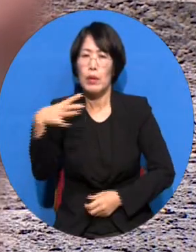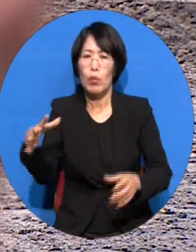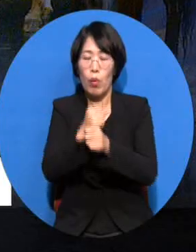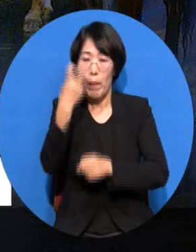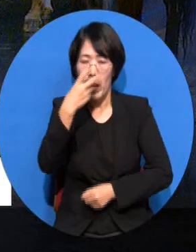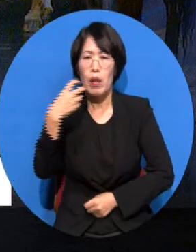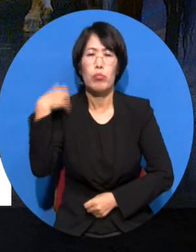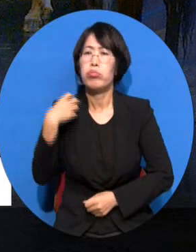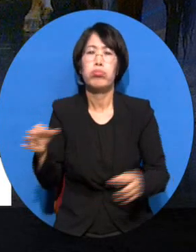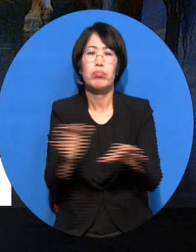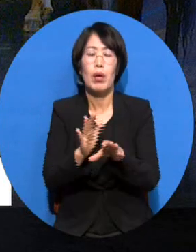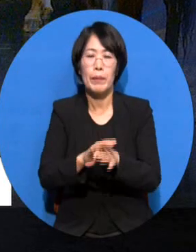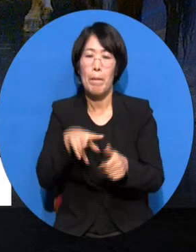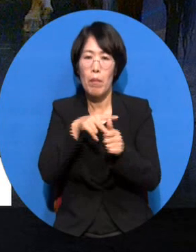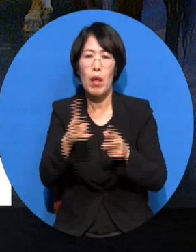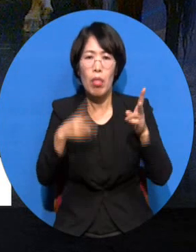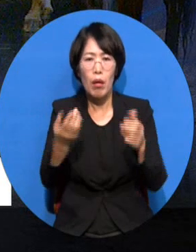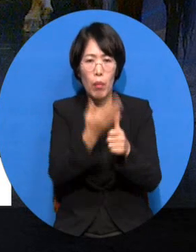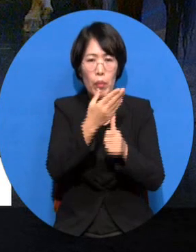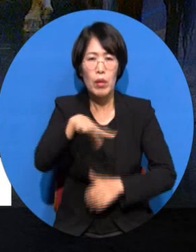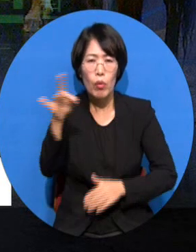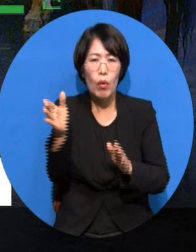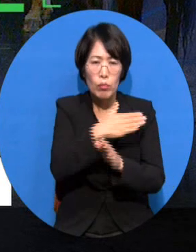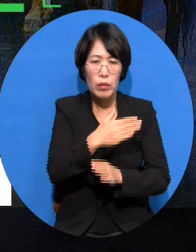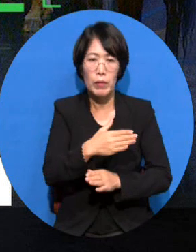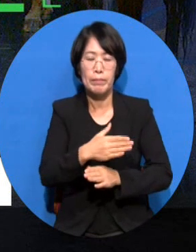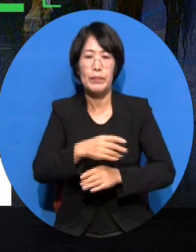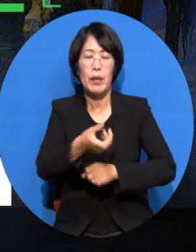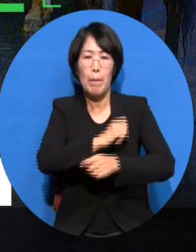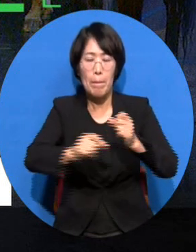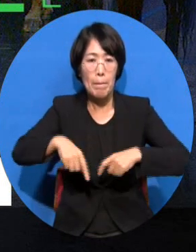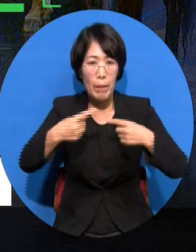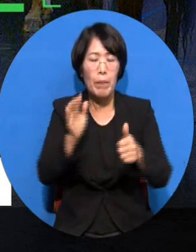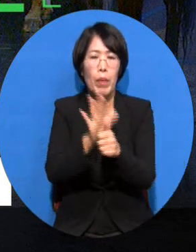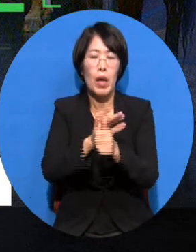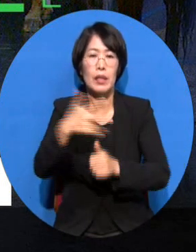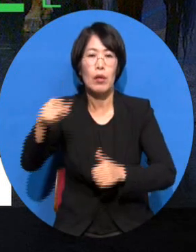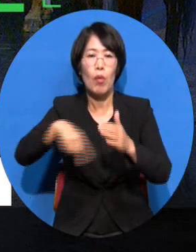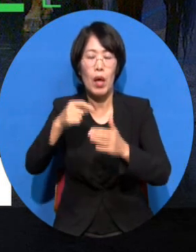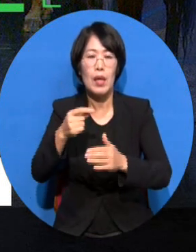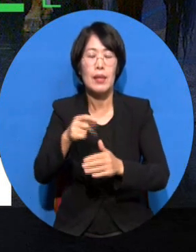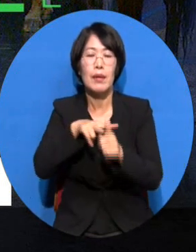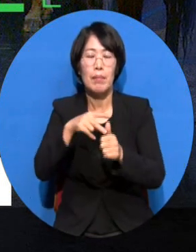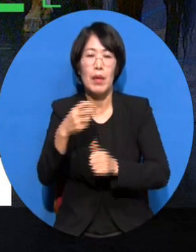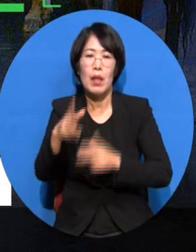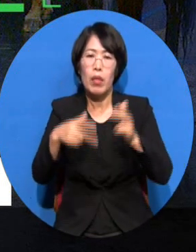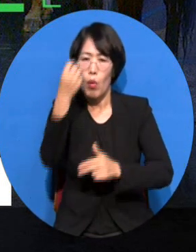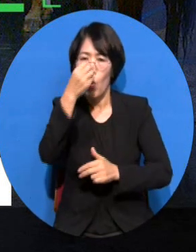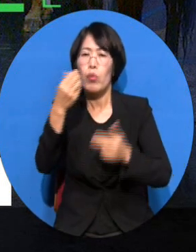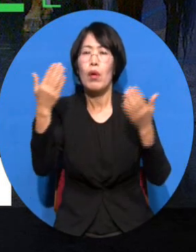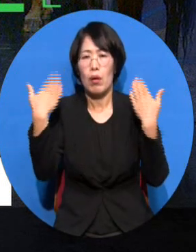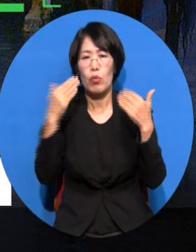없어졌습니다. 말산업 육성에 나섰던 초기부터 야심차게 지원해왔던 장흥군 내 한국 말산업고에 대한 지원도